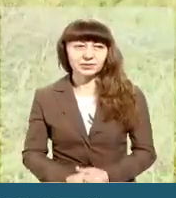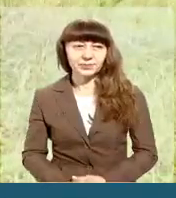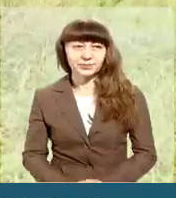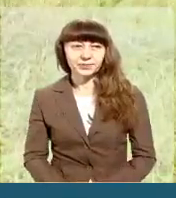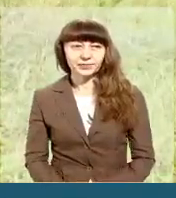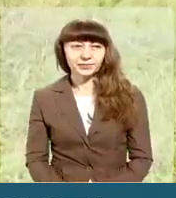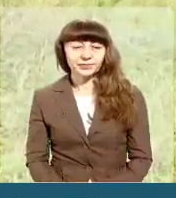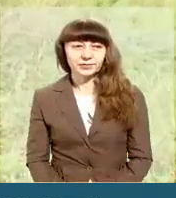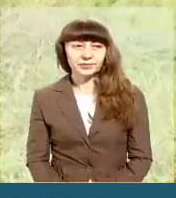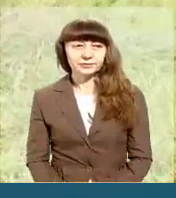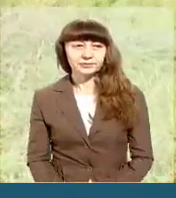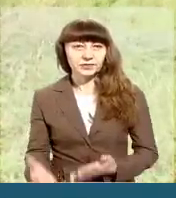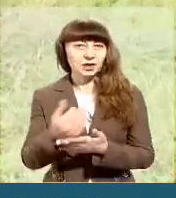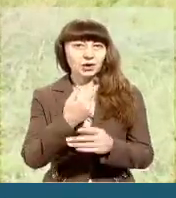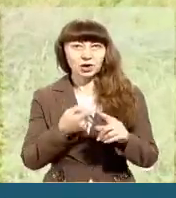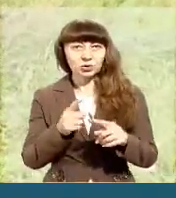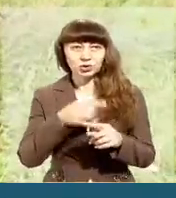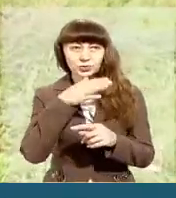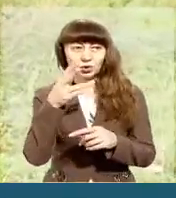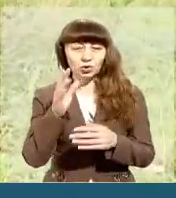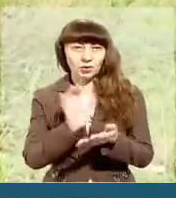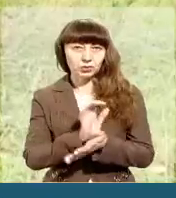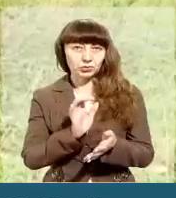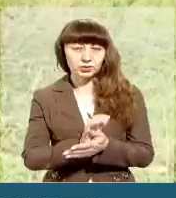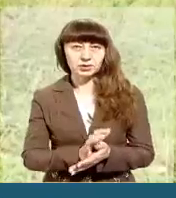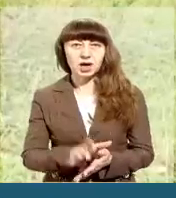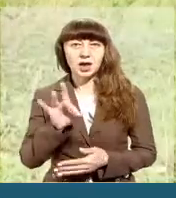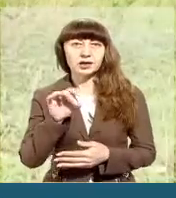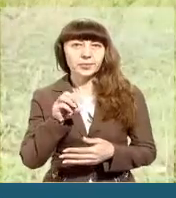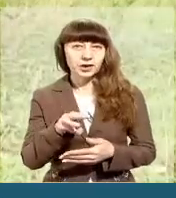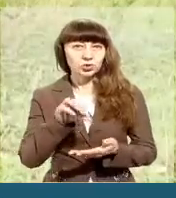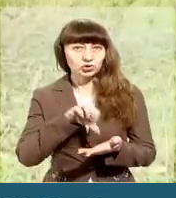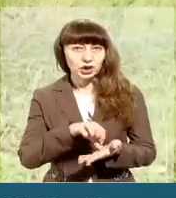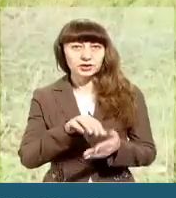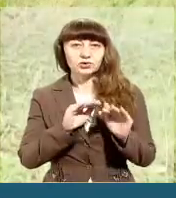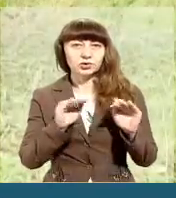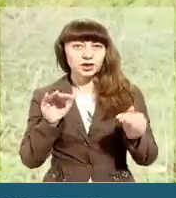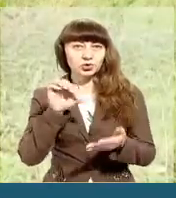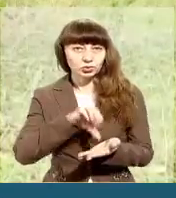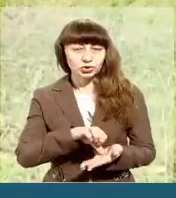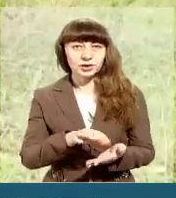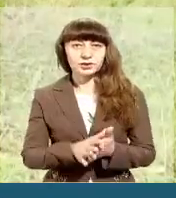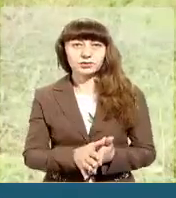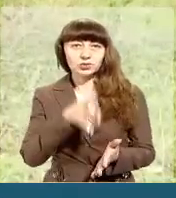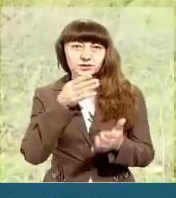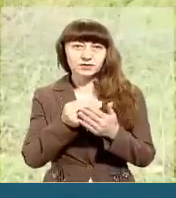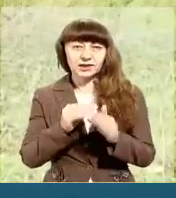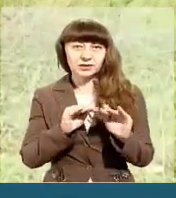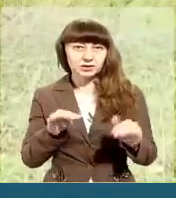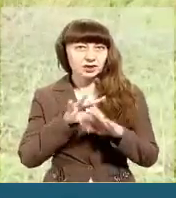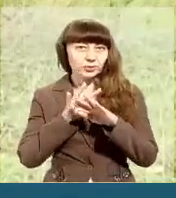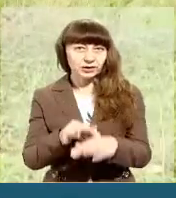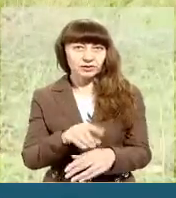оқушылар, мұғалімдер, акимат адамдары бәрі осында жиналып, жан ашитын адамдар